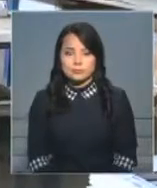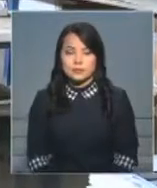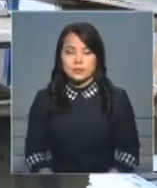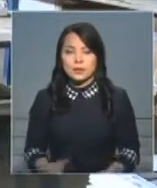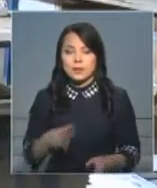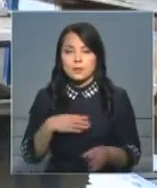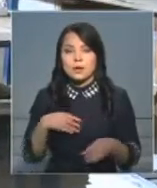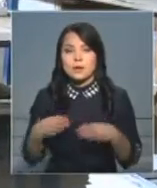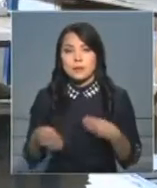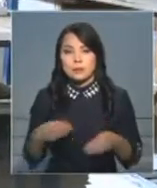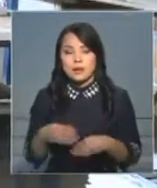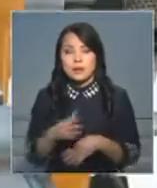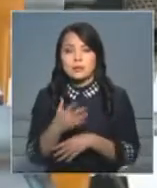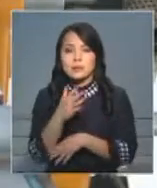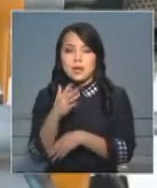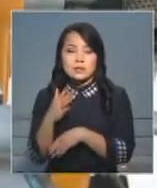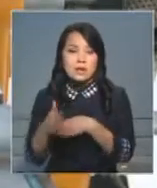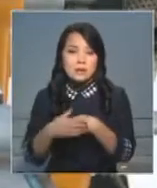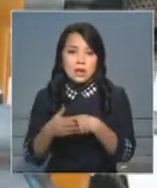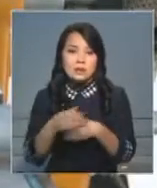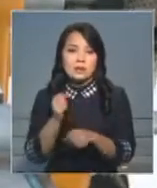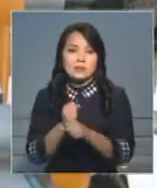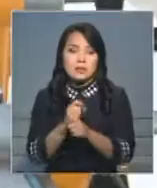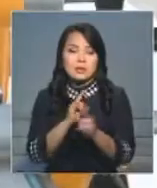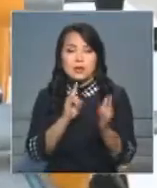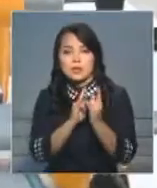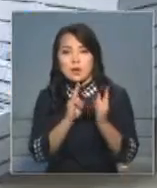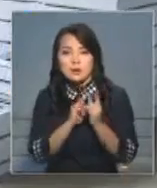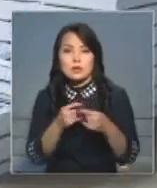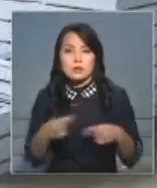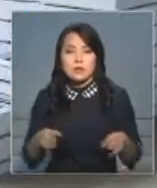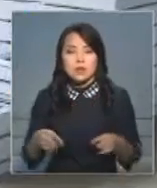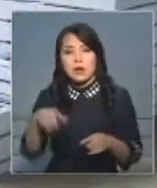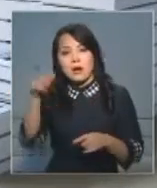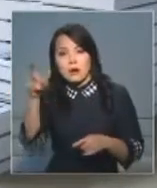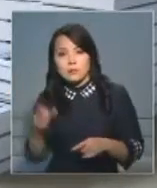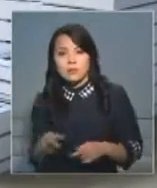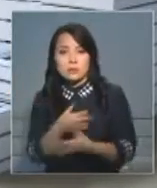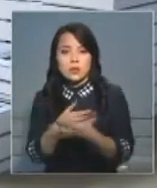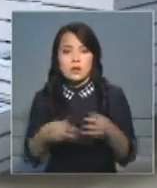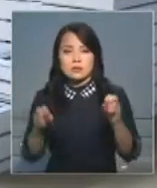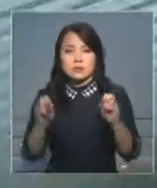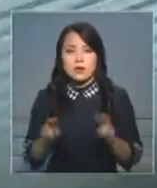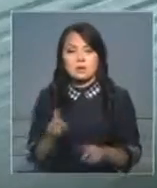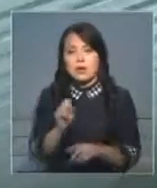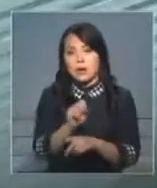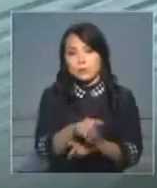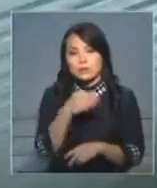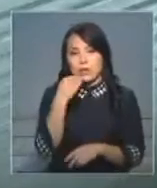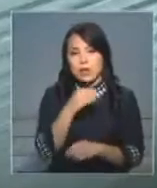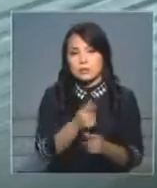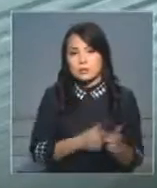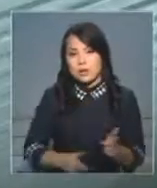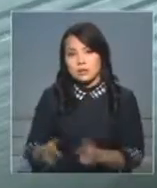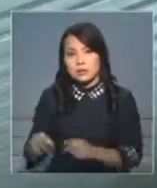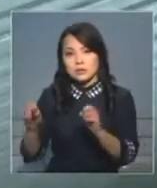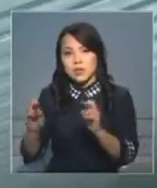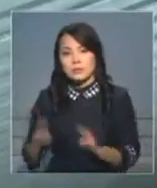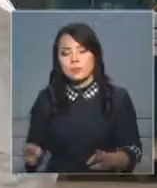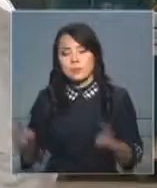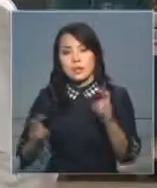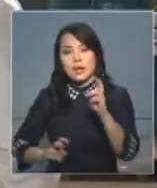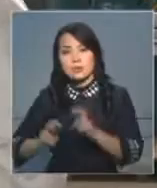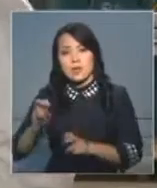Пластиктен жасалынатын есік терезелер мен бөлме аралық қабырғалар және өзге де арнайы тапсырыстарды сапалы дайындаушы цех мамандары